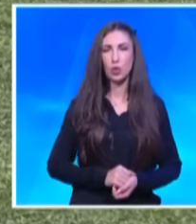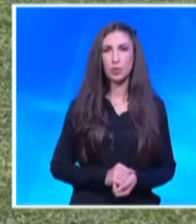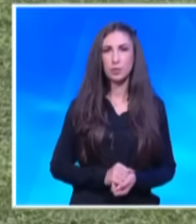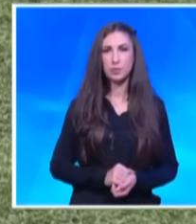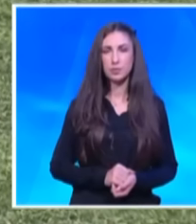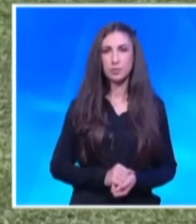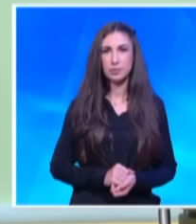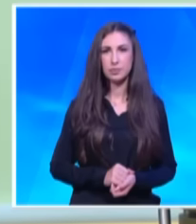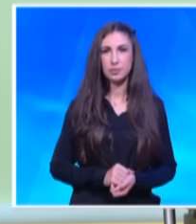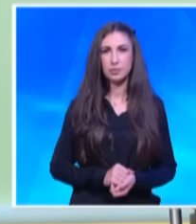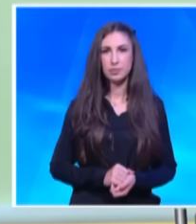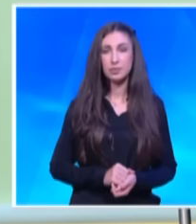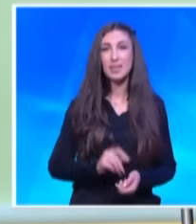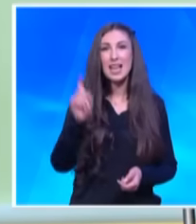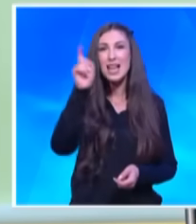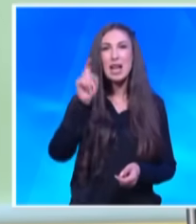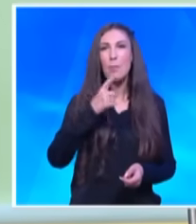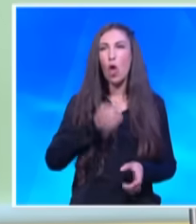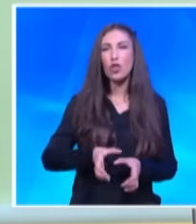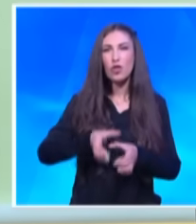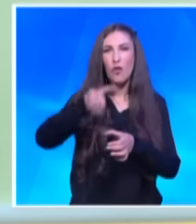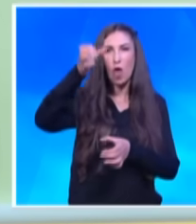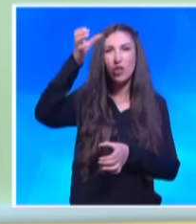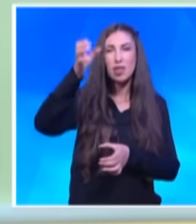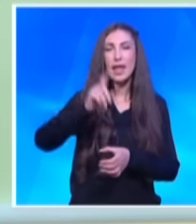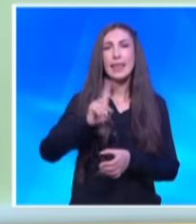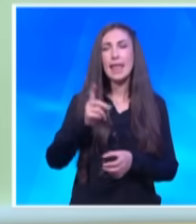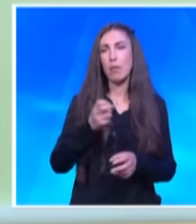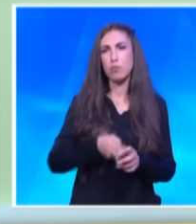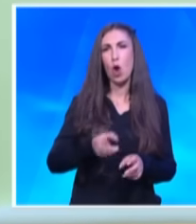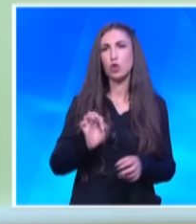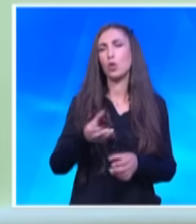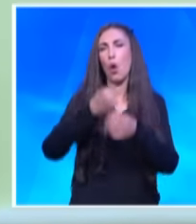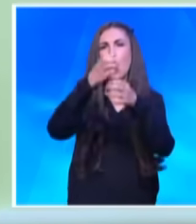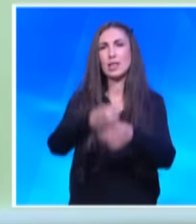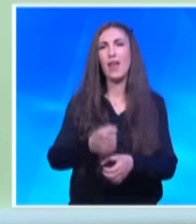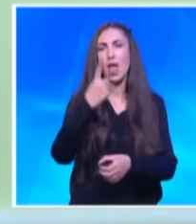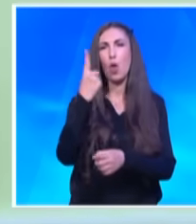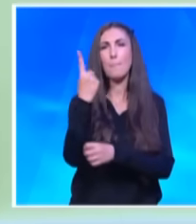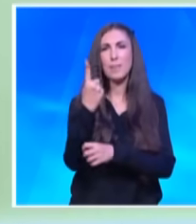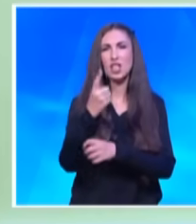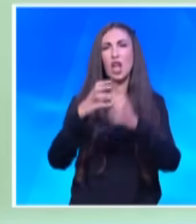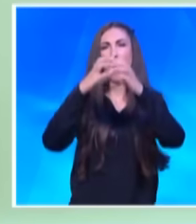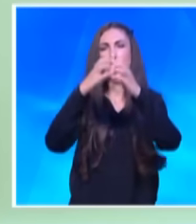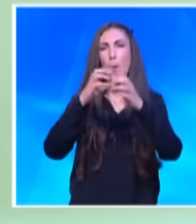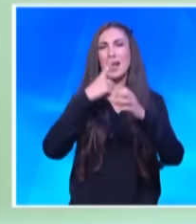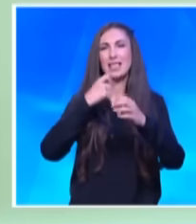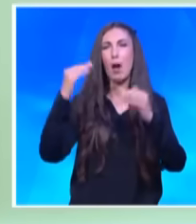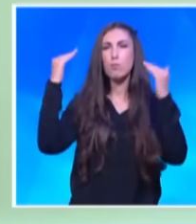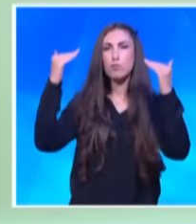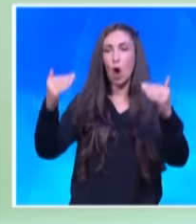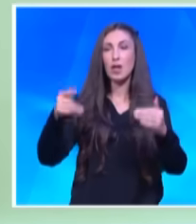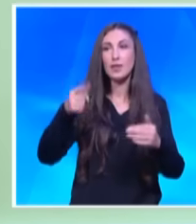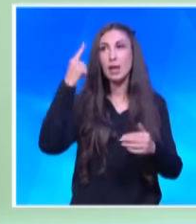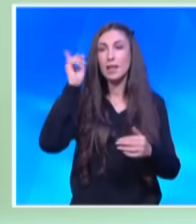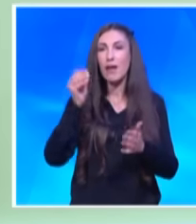обезопасено. Гръмотворната инсталация не е едно просто съоръжение, на което да поставите една пръчка, една топка отгоре на покрива. Тя се